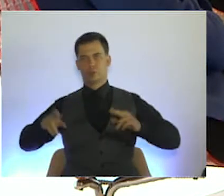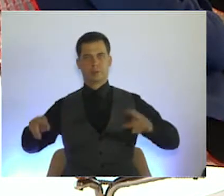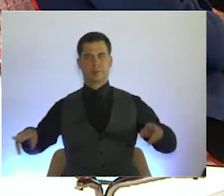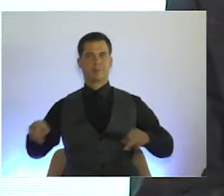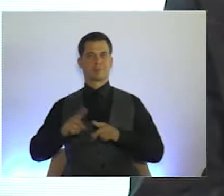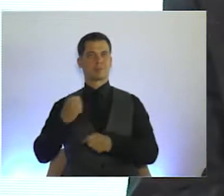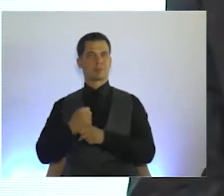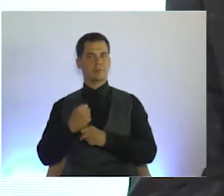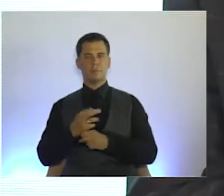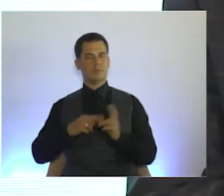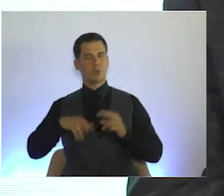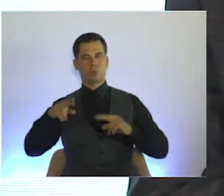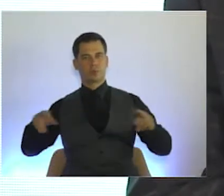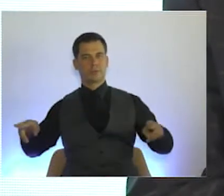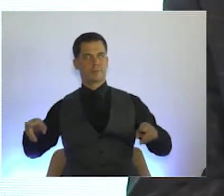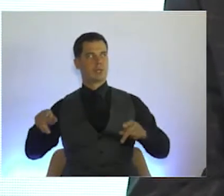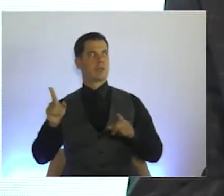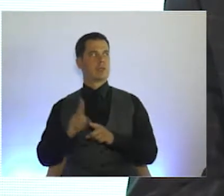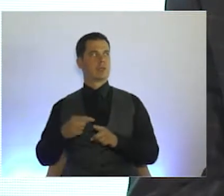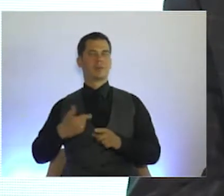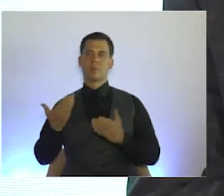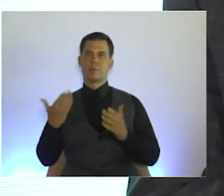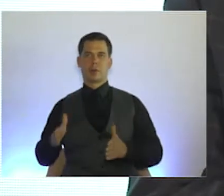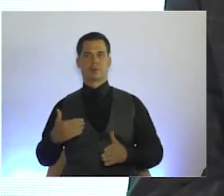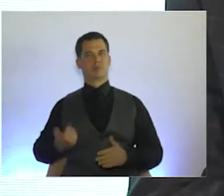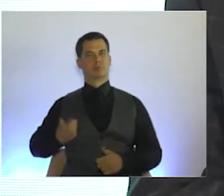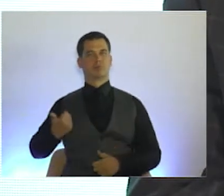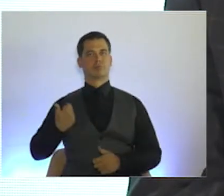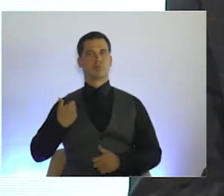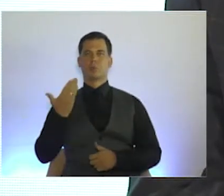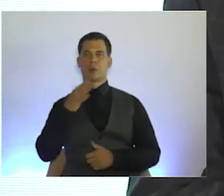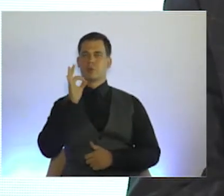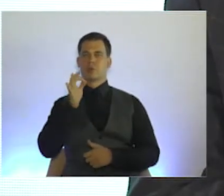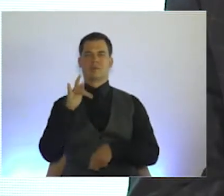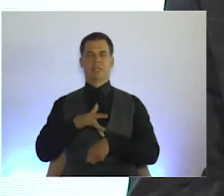rynek pracy. Z jednej strony chlubimy się bardzo dobrymi wskaźnikami, jeżeli